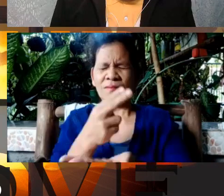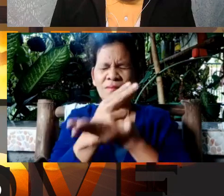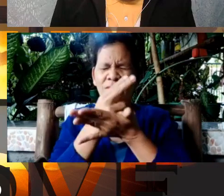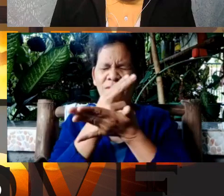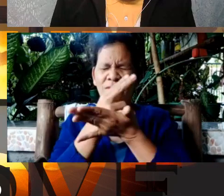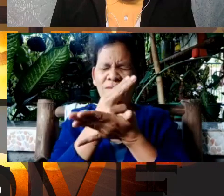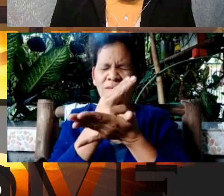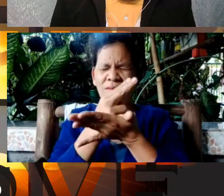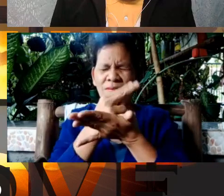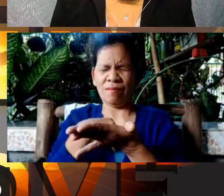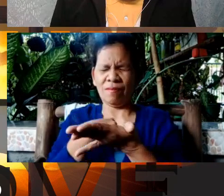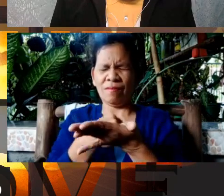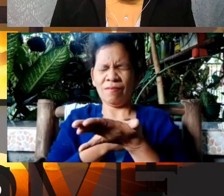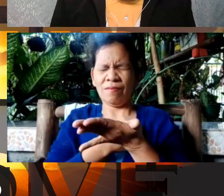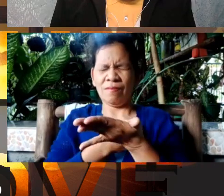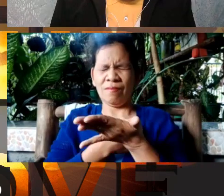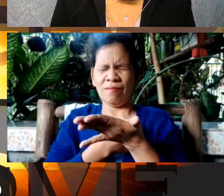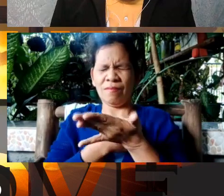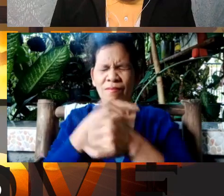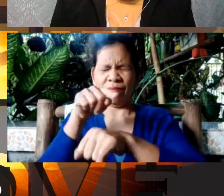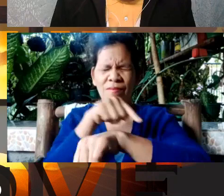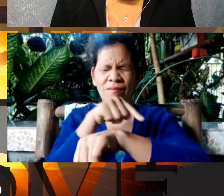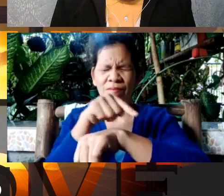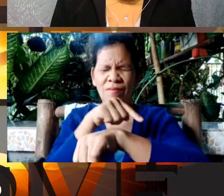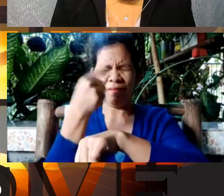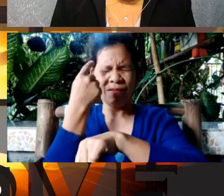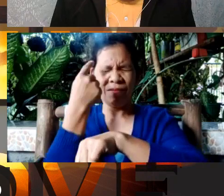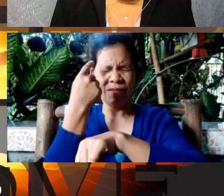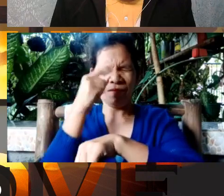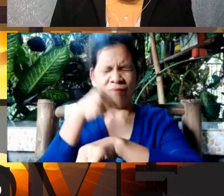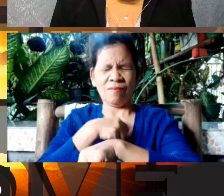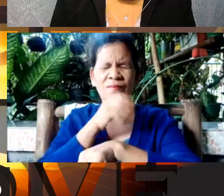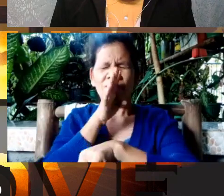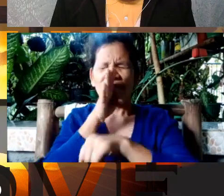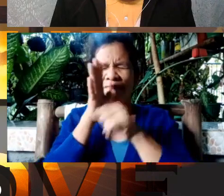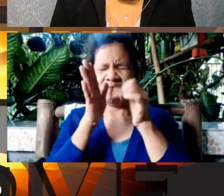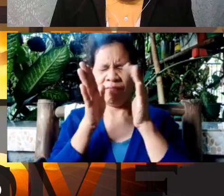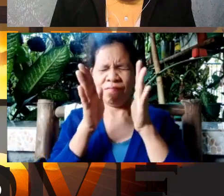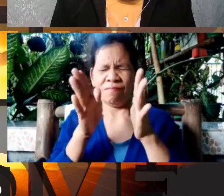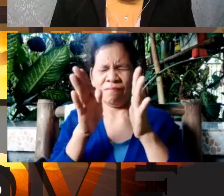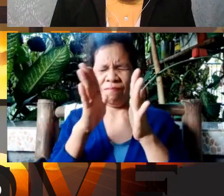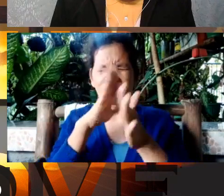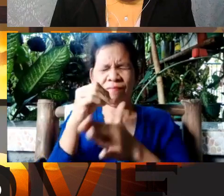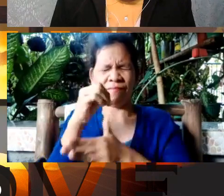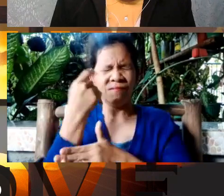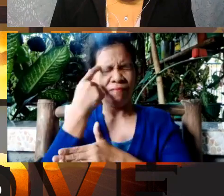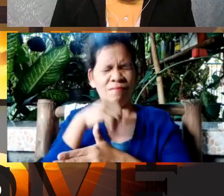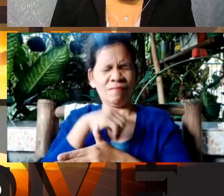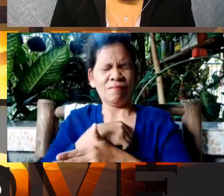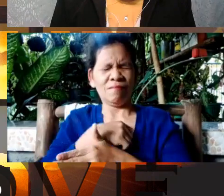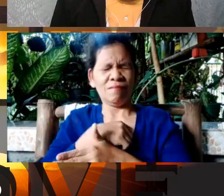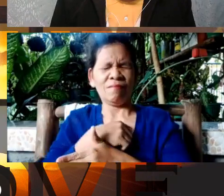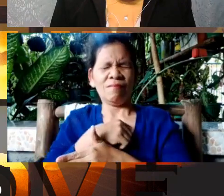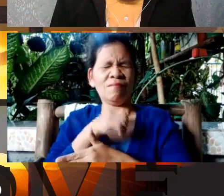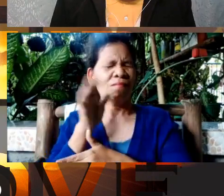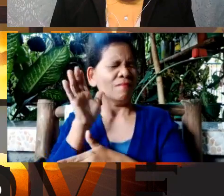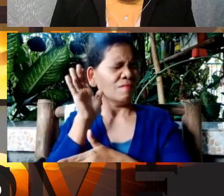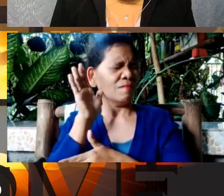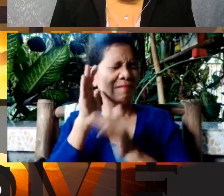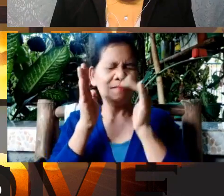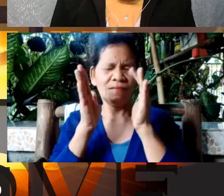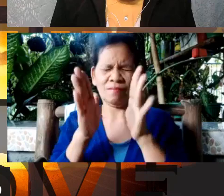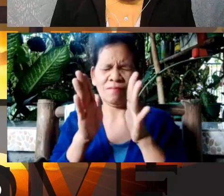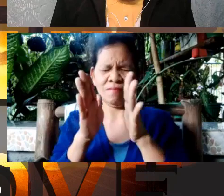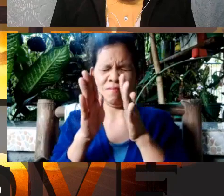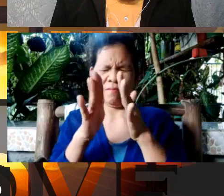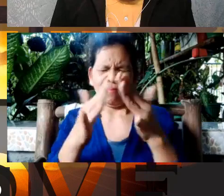amin, lalo tigit sa aming tagapagsalita at sa aming mga tagapakinig na ikintal sa mga